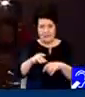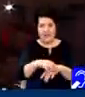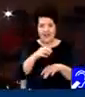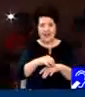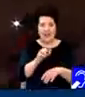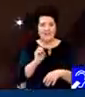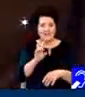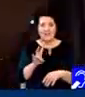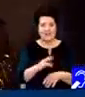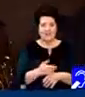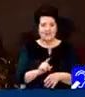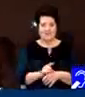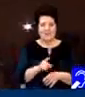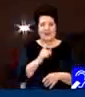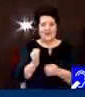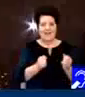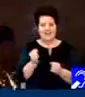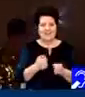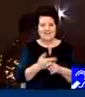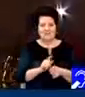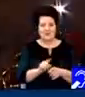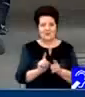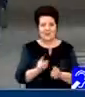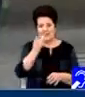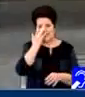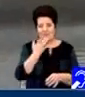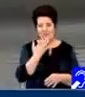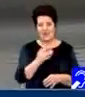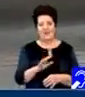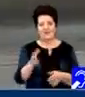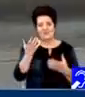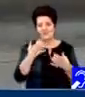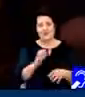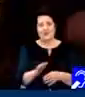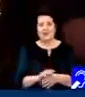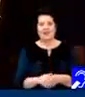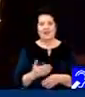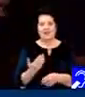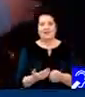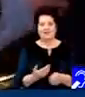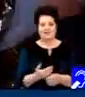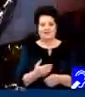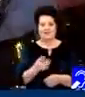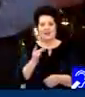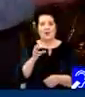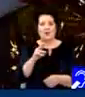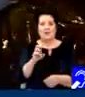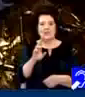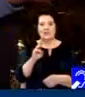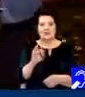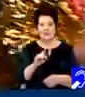cap? Da, la toate competițiile alerg cu cușma de cârlan, doar dacă e vara. Lecția de sport a fost dată de Roberto, cel mai